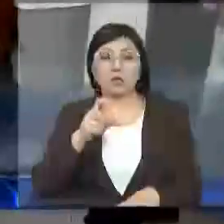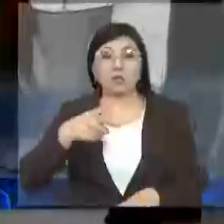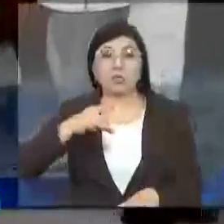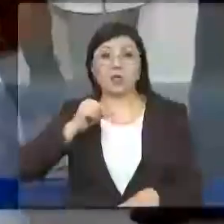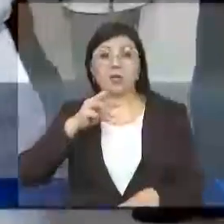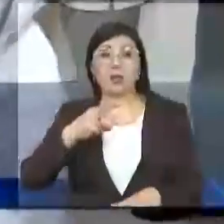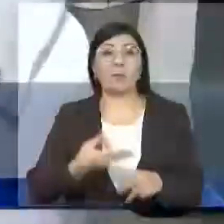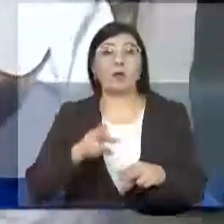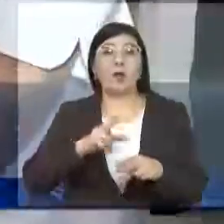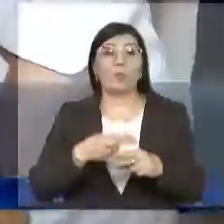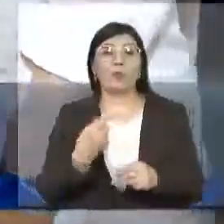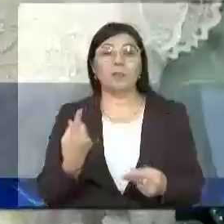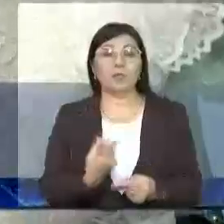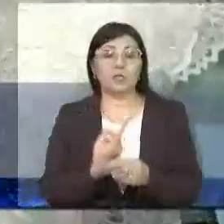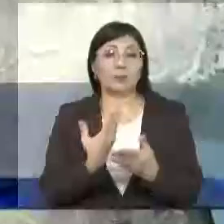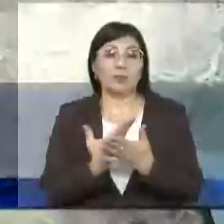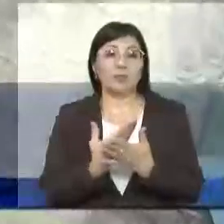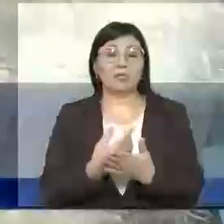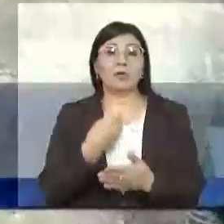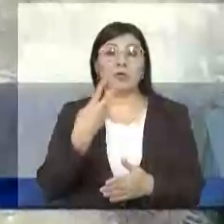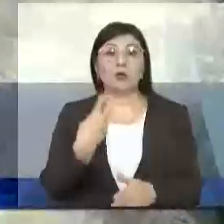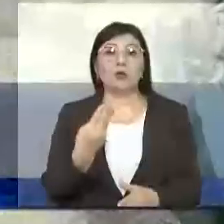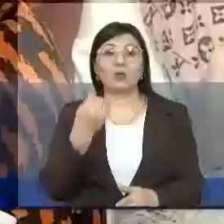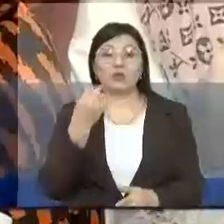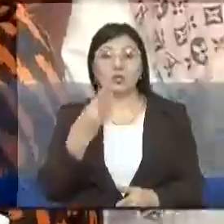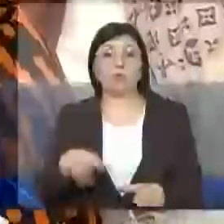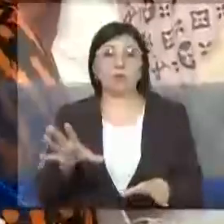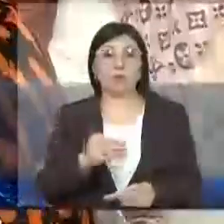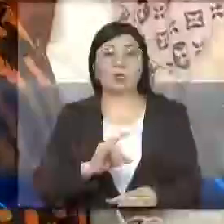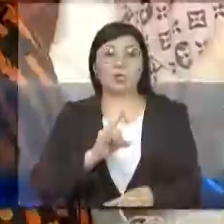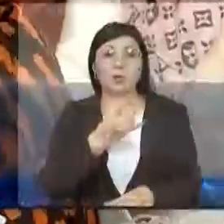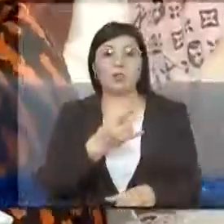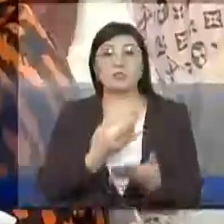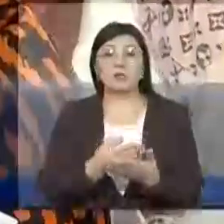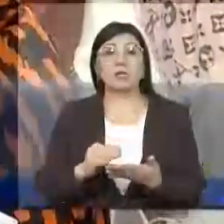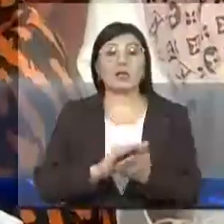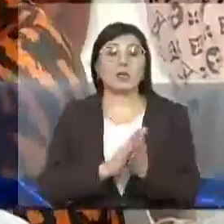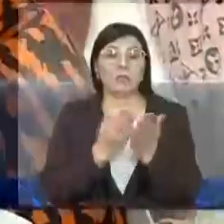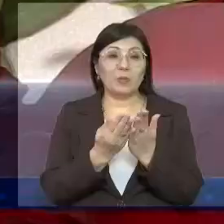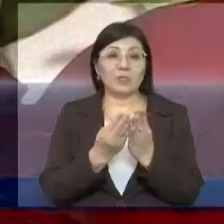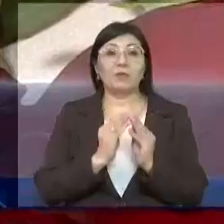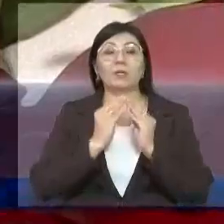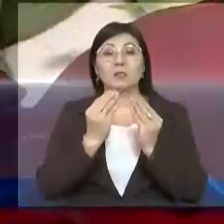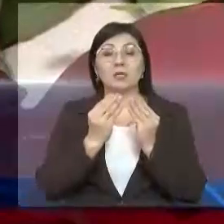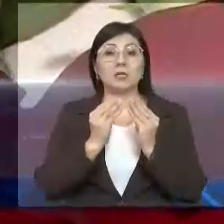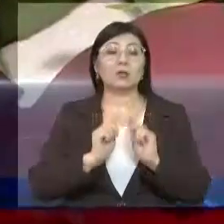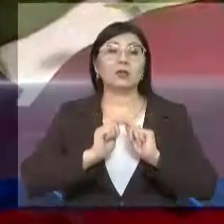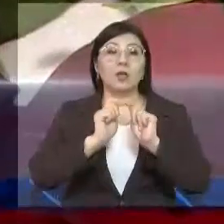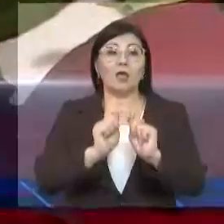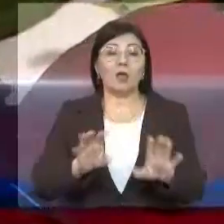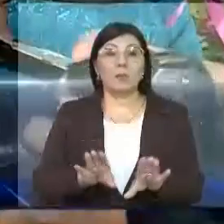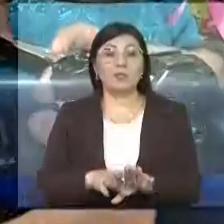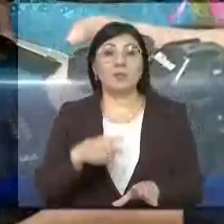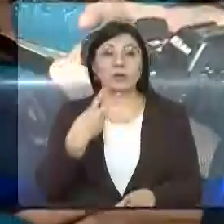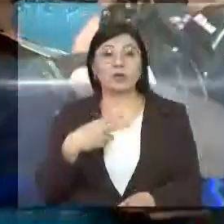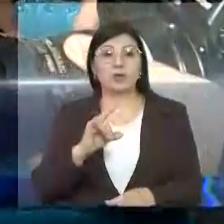облыстық перинаталдық орталықта биыл дүниеге келген алғашқы үшем, сондықтан сәбилердің туу туралы куәліктері салтанатты түрде табысталды. Айта кеткен жөн,